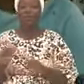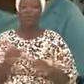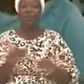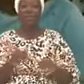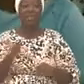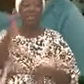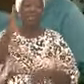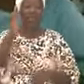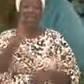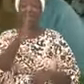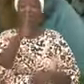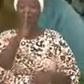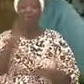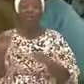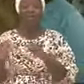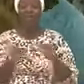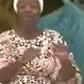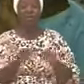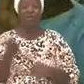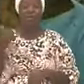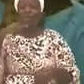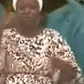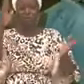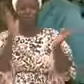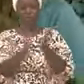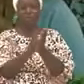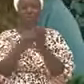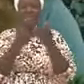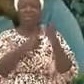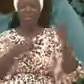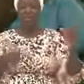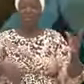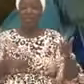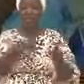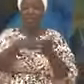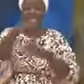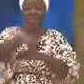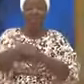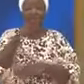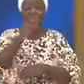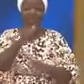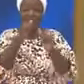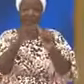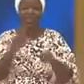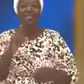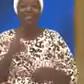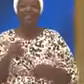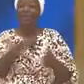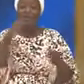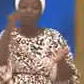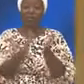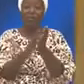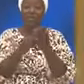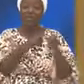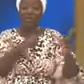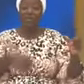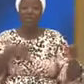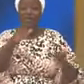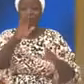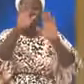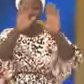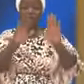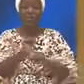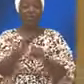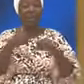s'accomplira gloire à dieu ce soit tu es béni gloire à dieu tommy raterait déjà